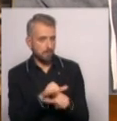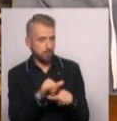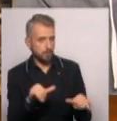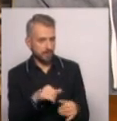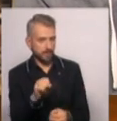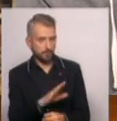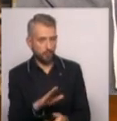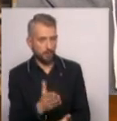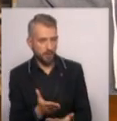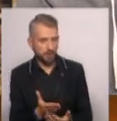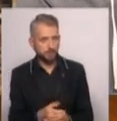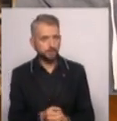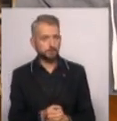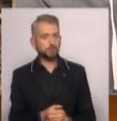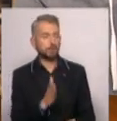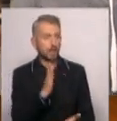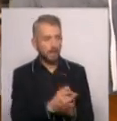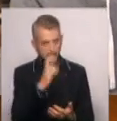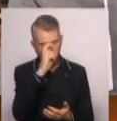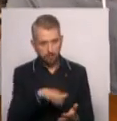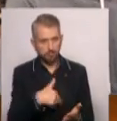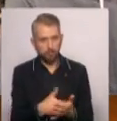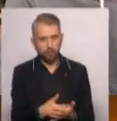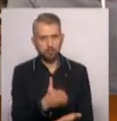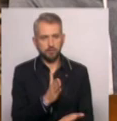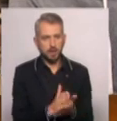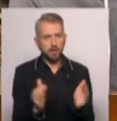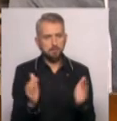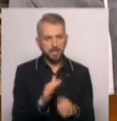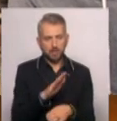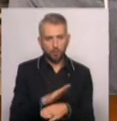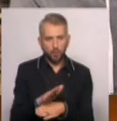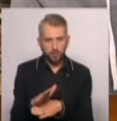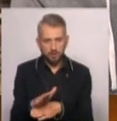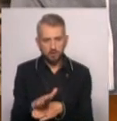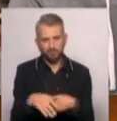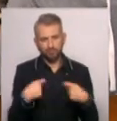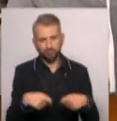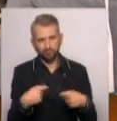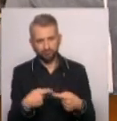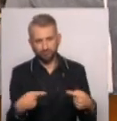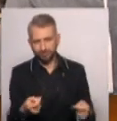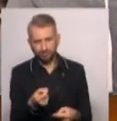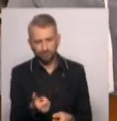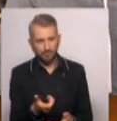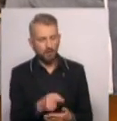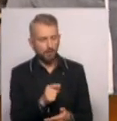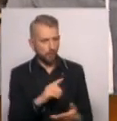там є певні країни, де досі існують якісь міні-кіоски, які є одним цілим